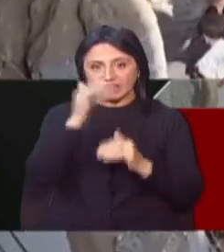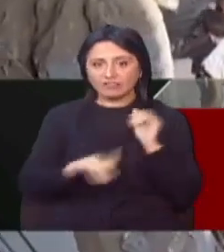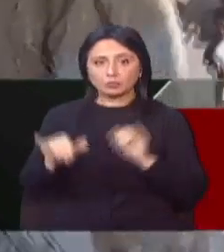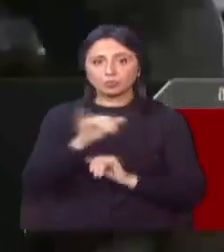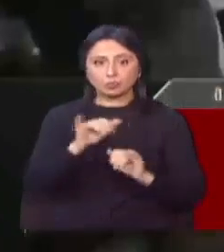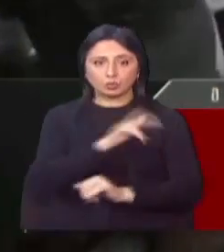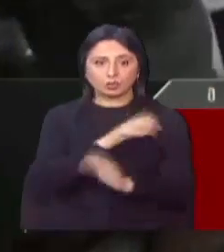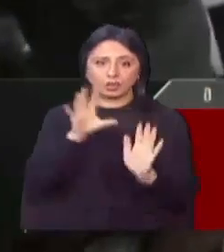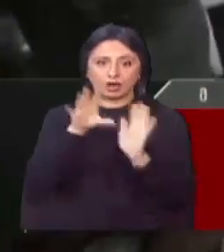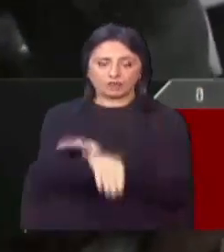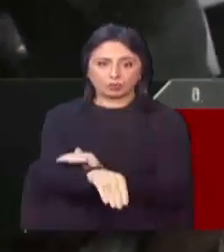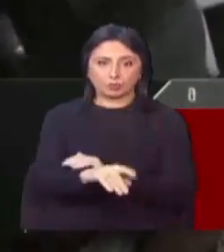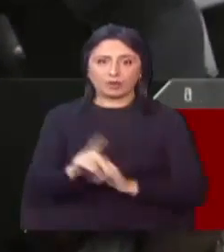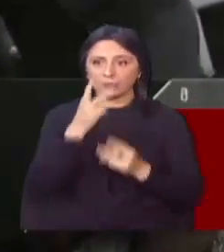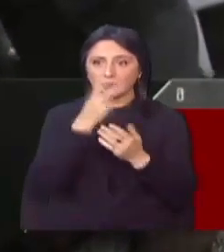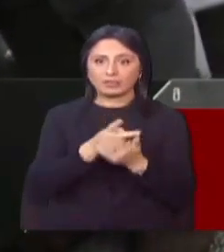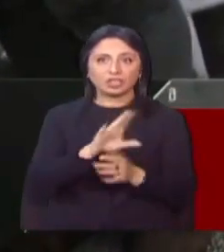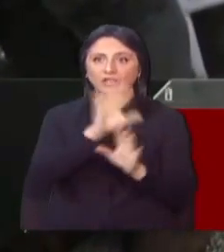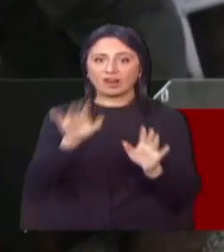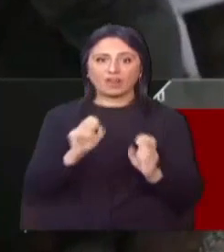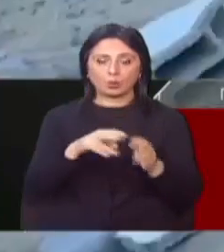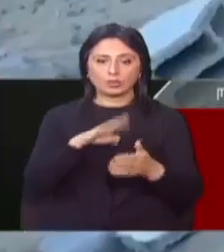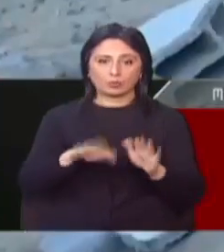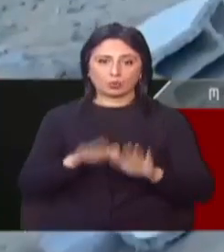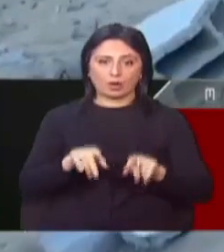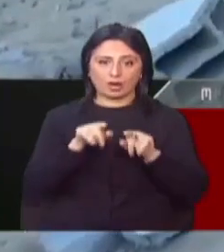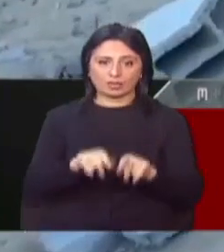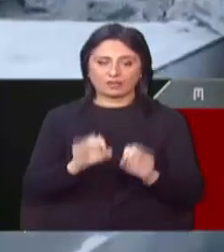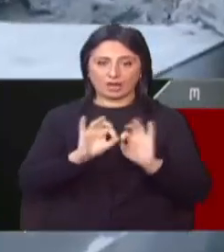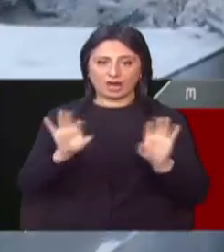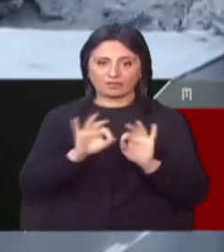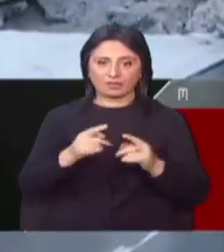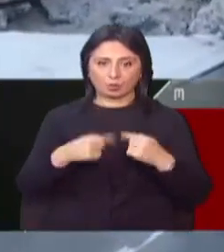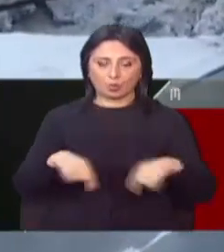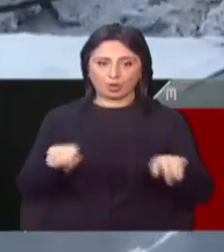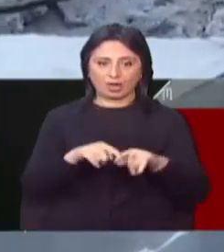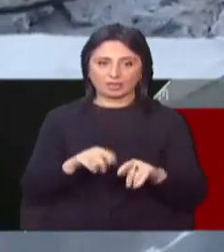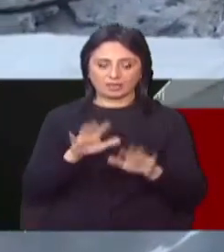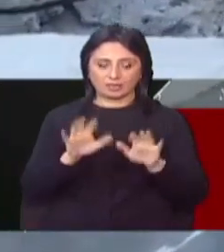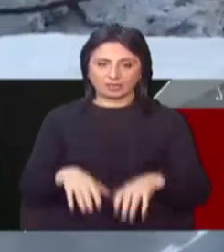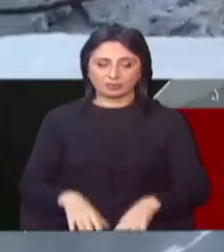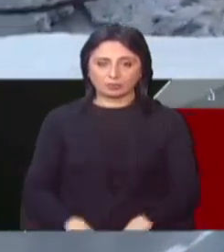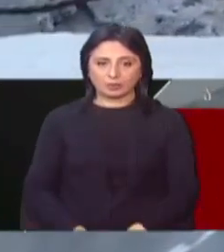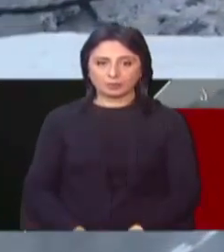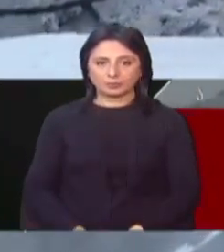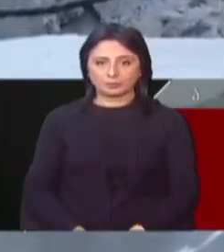თავშესაფარს ეწევა საავადმყოფოში, რადგან მიჩნევდა, რომ ეს ყველაზე უსაფრთხო ადგილია, აცხადებს ორგანიზაციის სპიკერი.